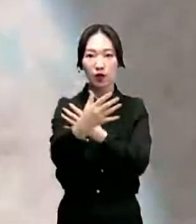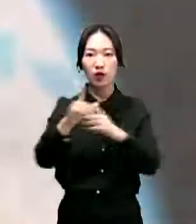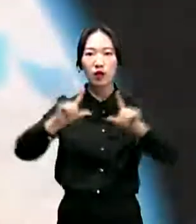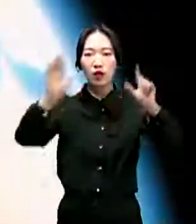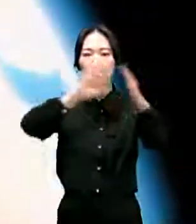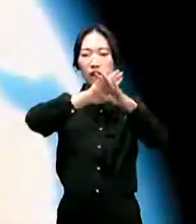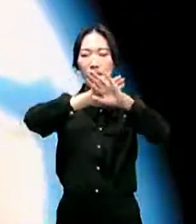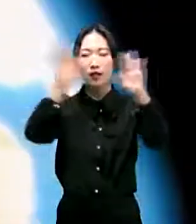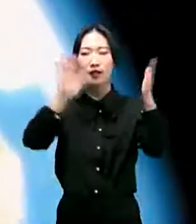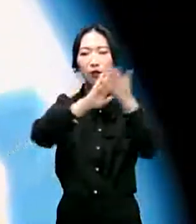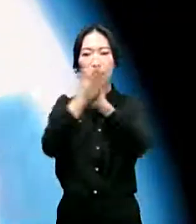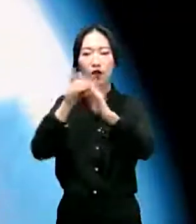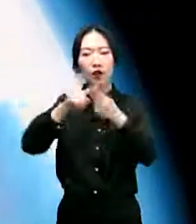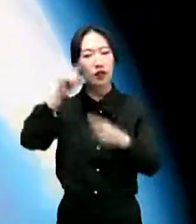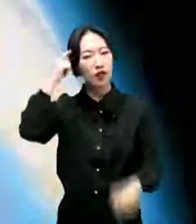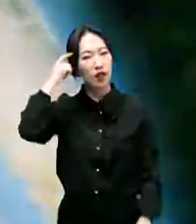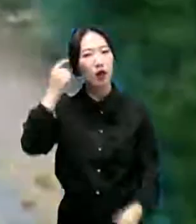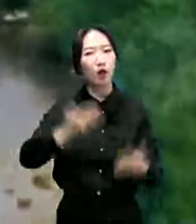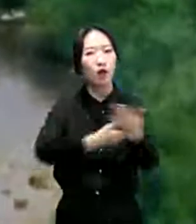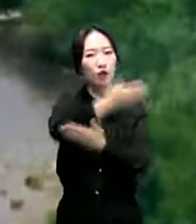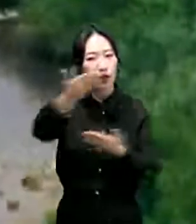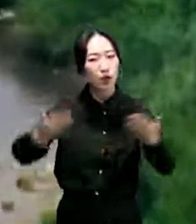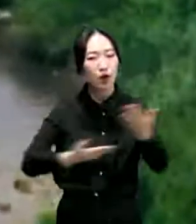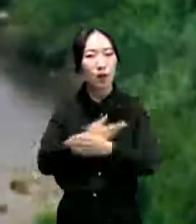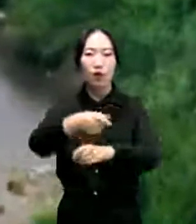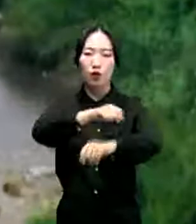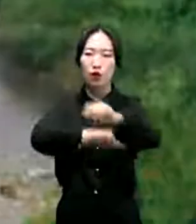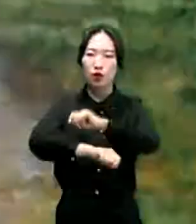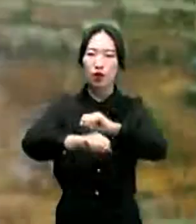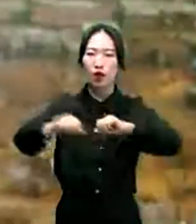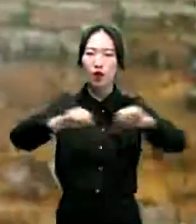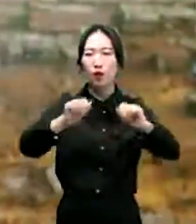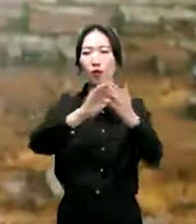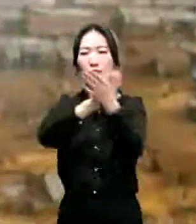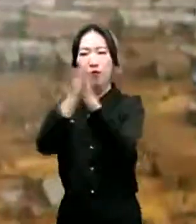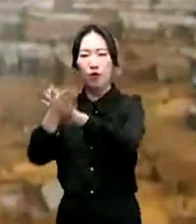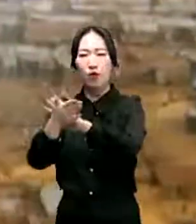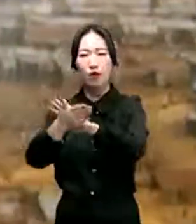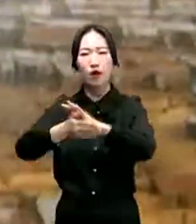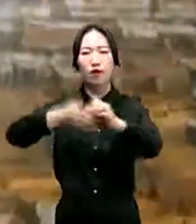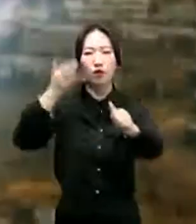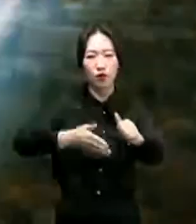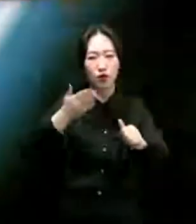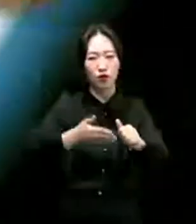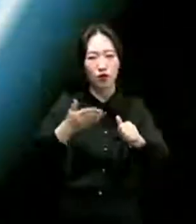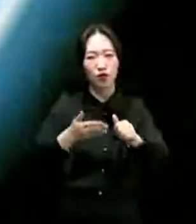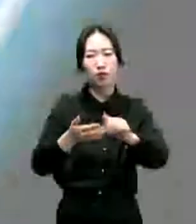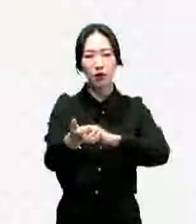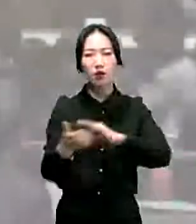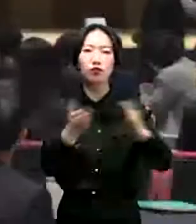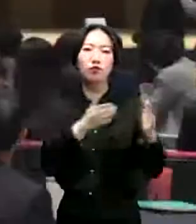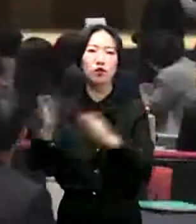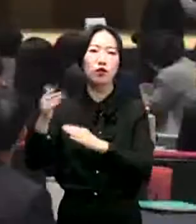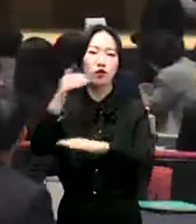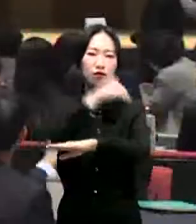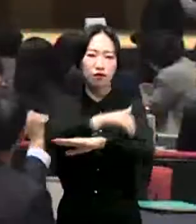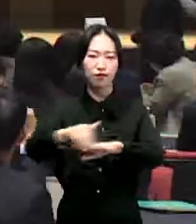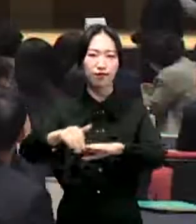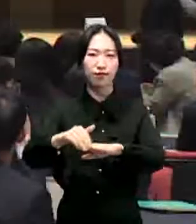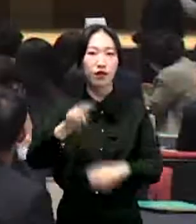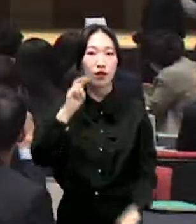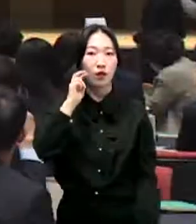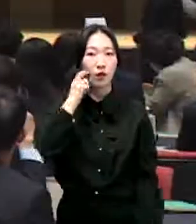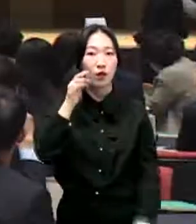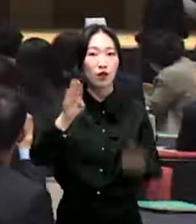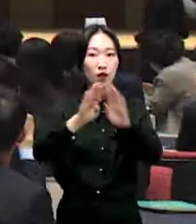공유하고 신기후 체계 이행과 적극적인 행동 변화를 촉구하는 계기를 마련한다는 취지입니다. 송도에서